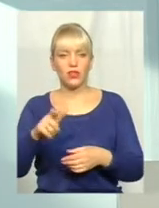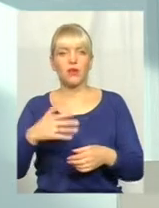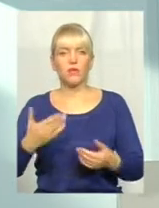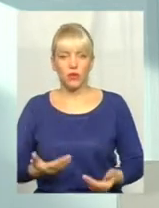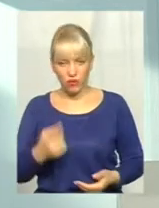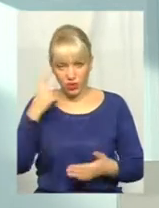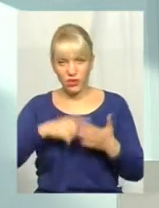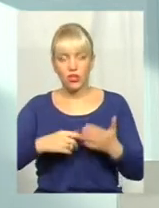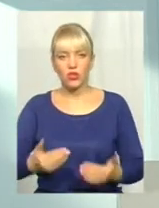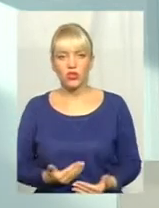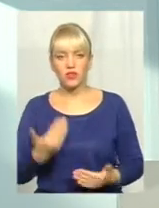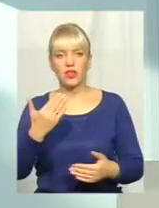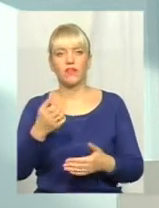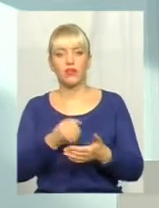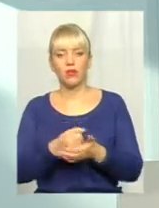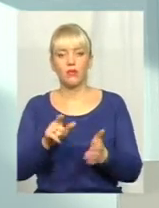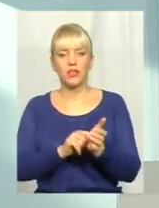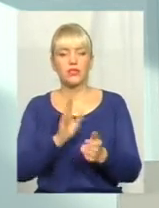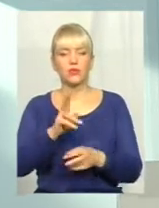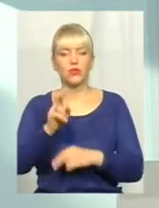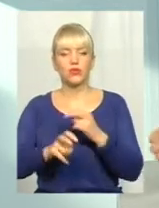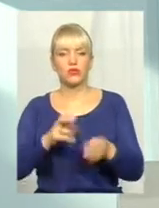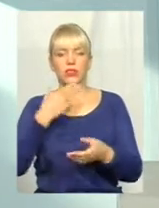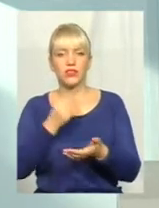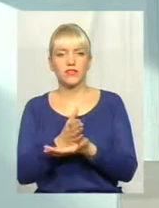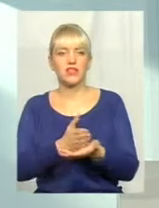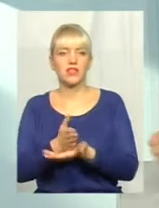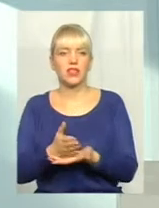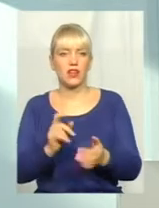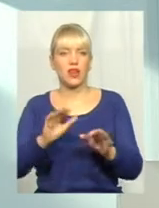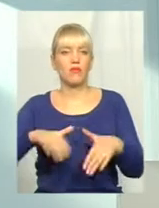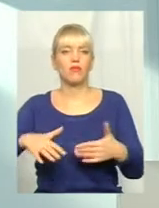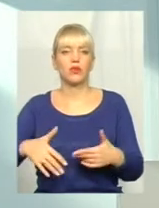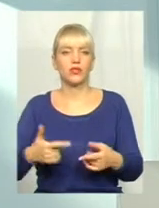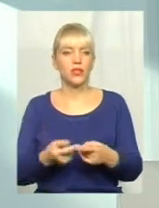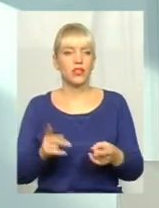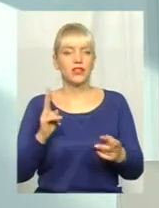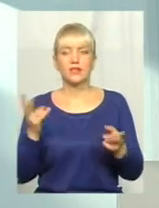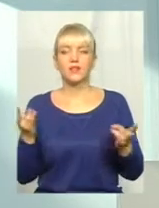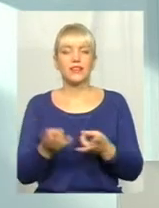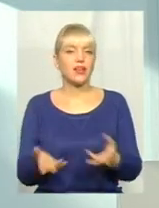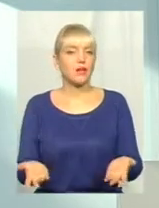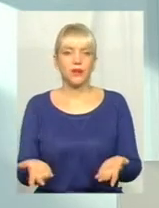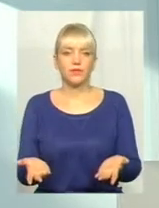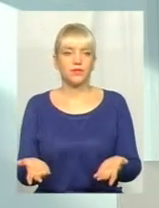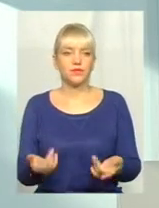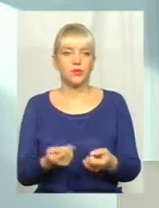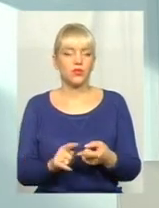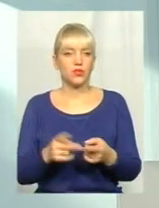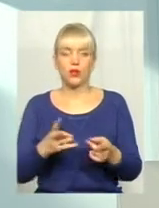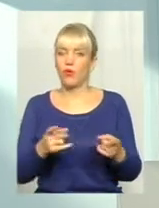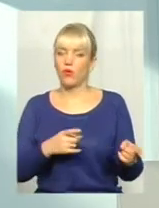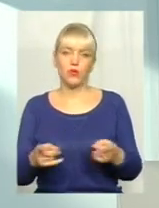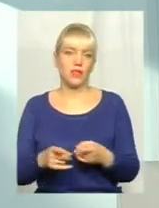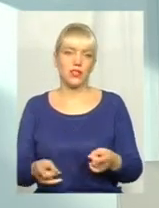до пенсії і будете ви шукати свій стаж, і потім це треба до цього готуватися. Скажіть,